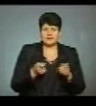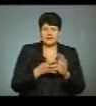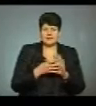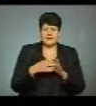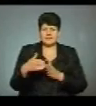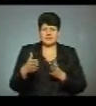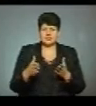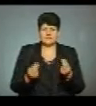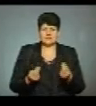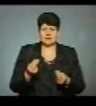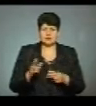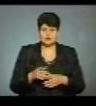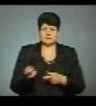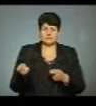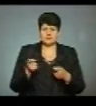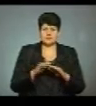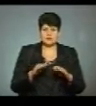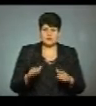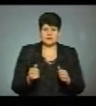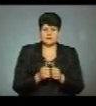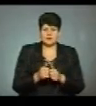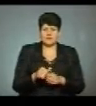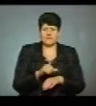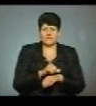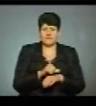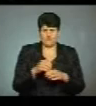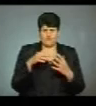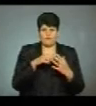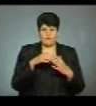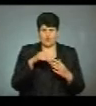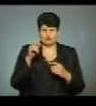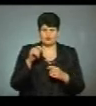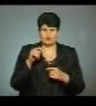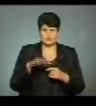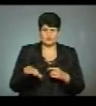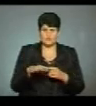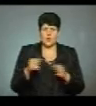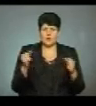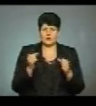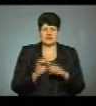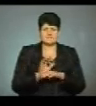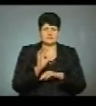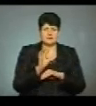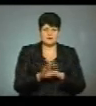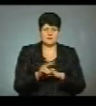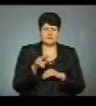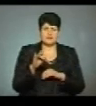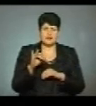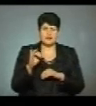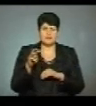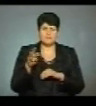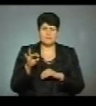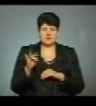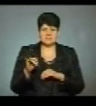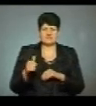ящиків іграшок. Їх доставлять дітям в прифронтову зону, каже Андрій Савчук. Холодильники відправляємо в Приморський